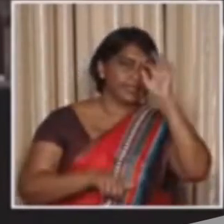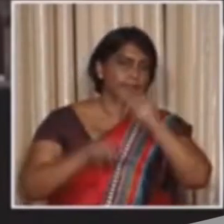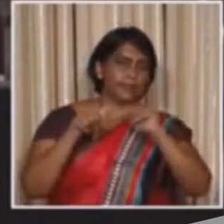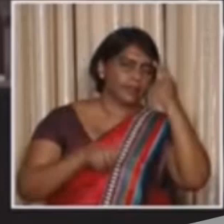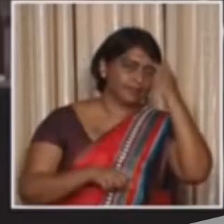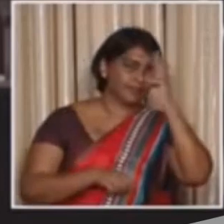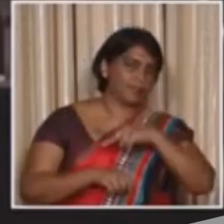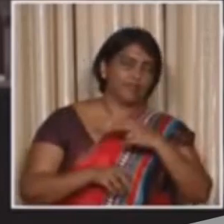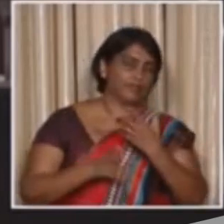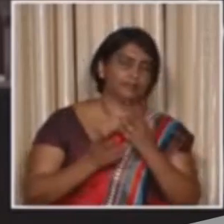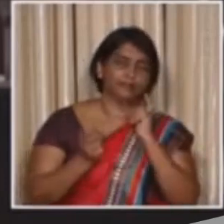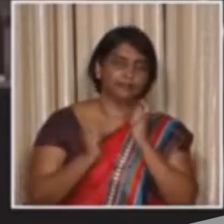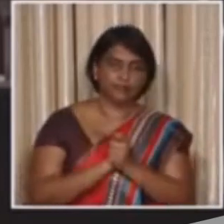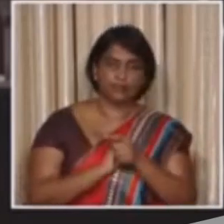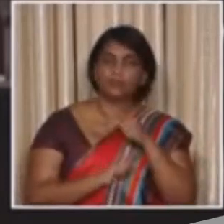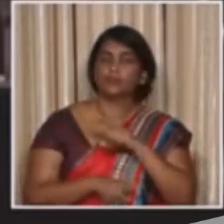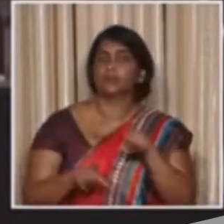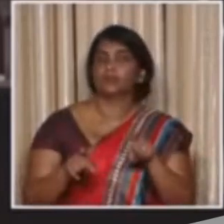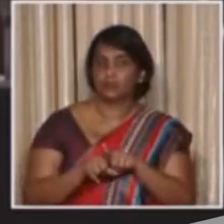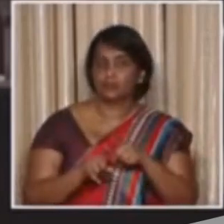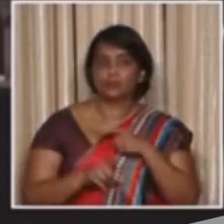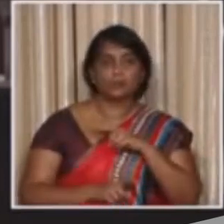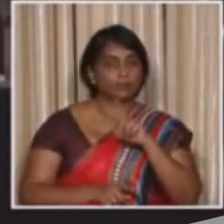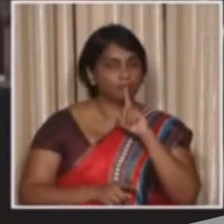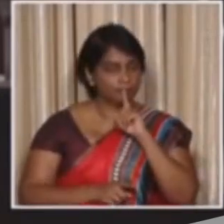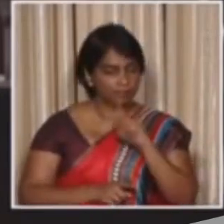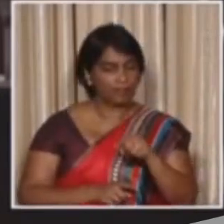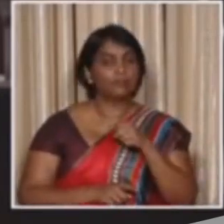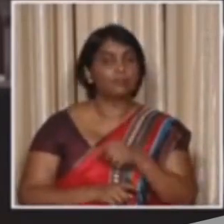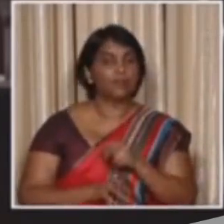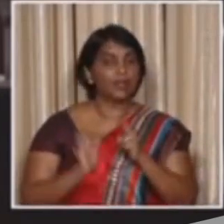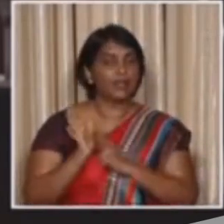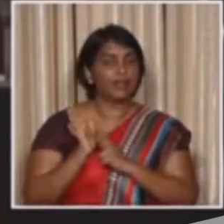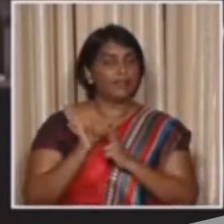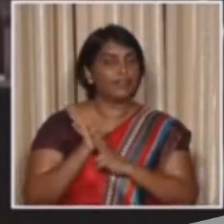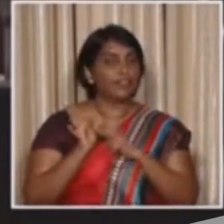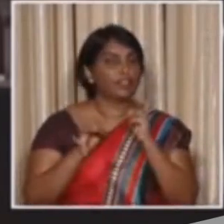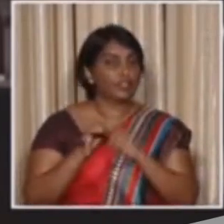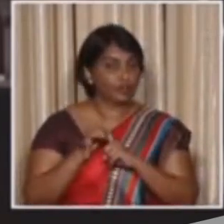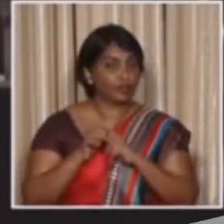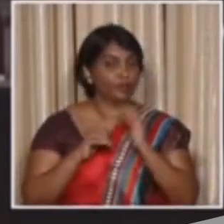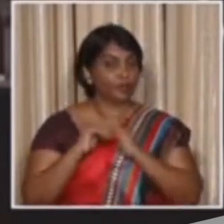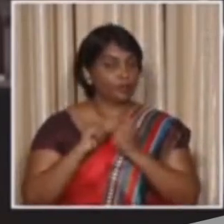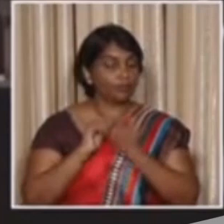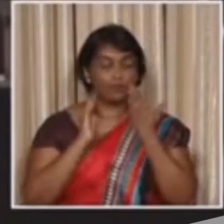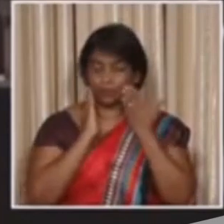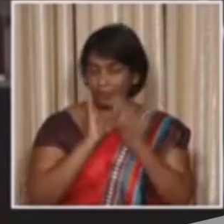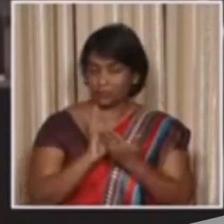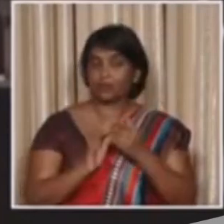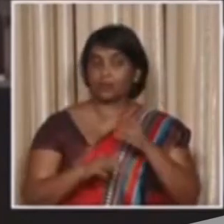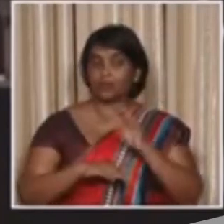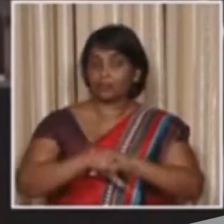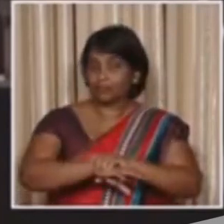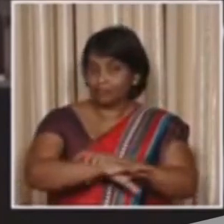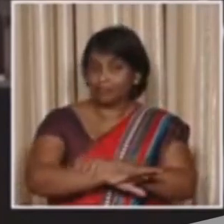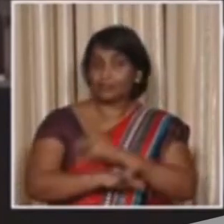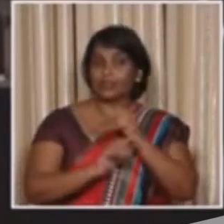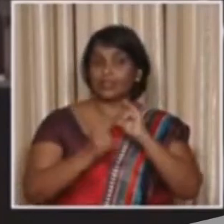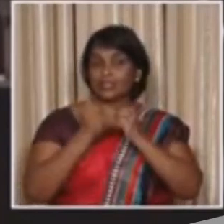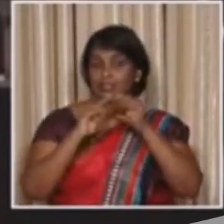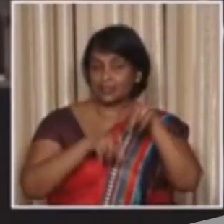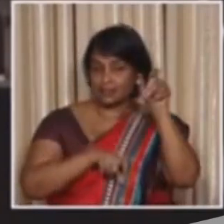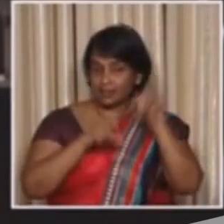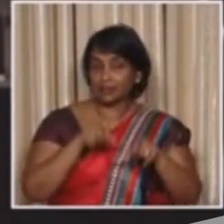ප්‍රතිරූපේ සම්පූර්ණ වෙනස් වෙනවා. ඒ නිසා මම ඔබතුමා ඉල්ලා සිටිනවා මේ NV ක්‍රමවේද ඉතාමත් ඉක්මනට ගෙනල්ලා මේ සම්මාන මධ්‍යස්ථානවල සේවක